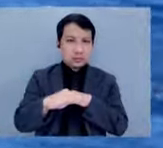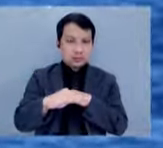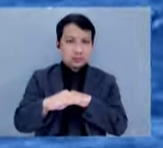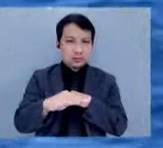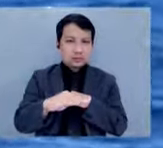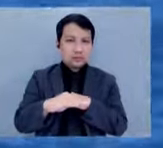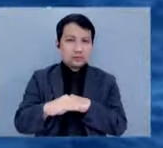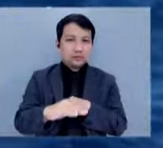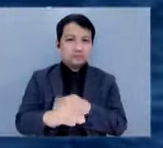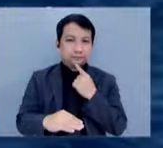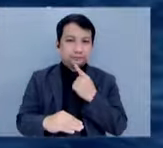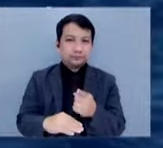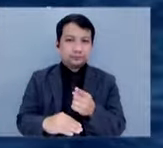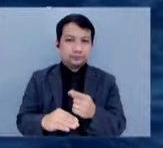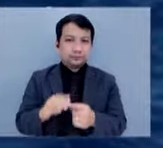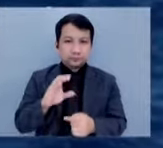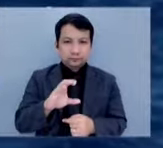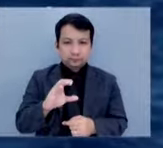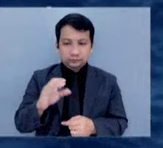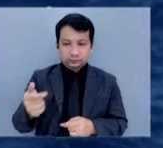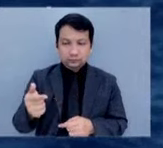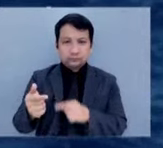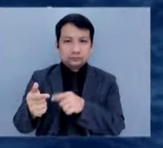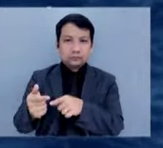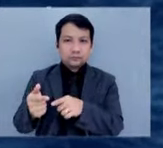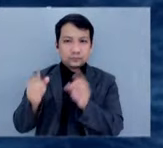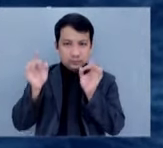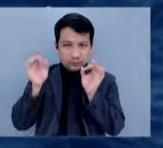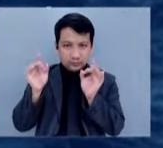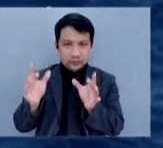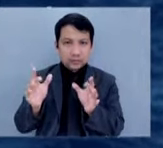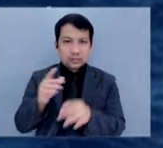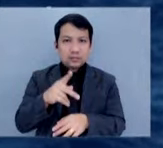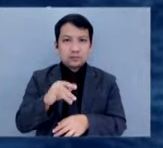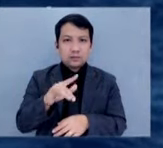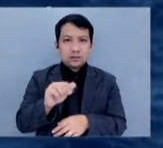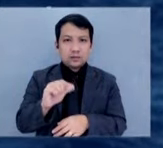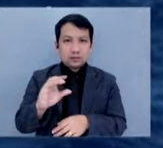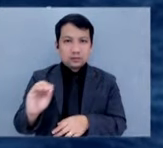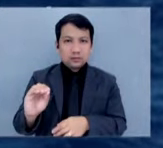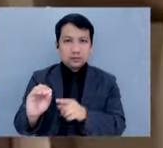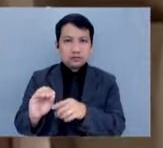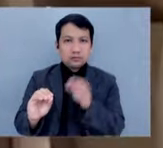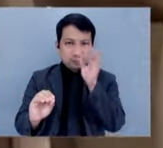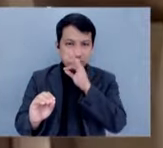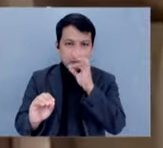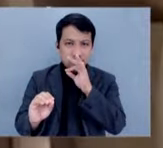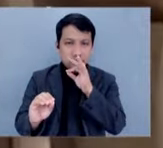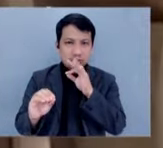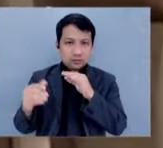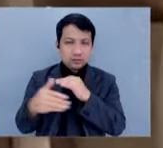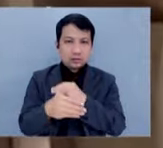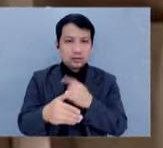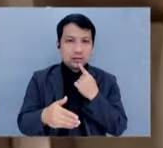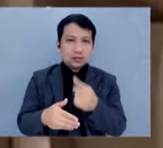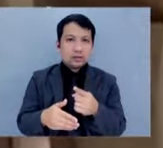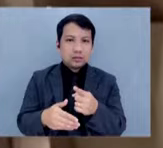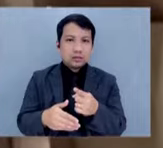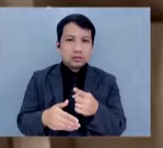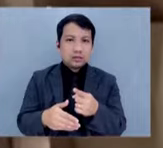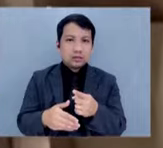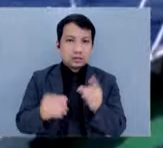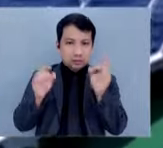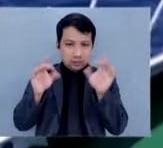Gate naman ng Chinese maritime expert, delikado ang mga payaw na inilalagay ng mga Pilipinong mangingisda. Pwede itong magdulot ng disgrasya